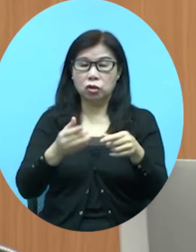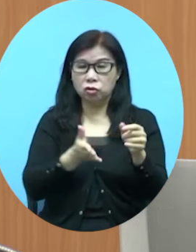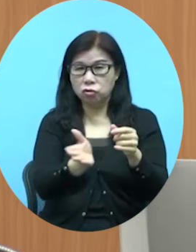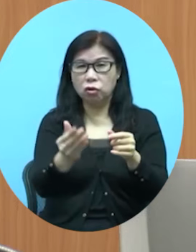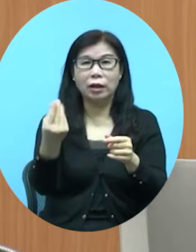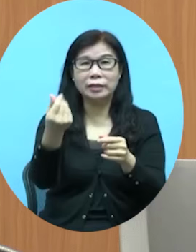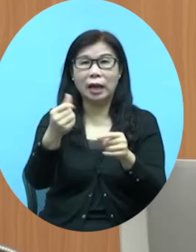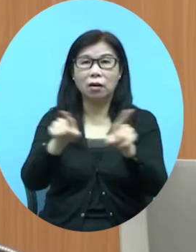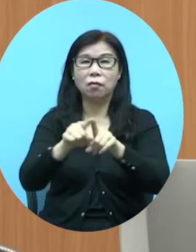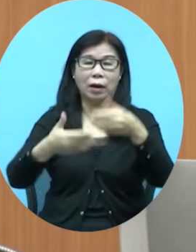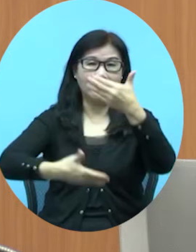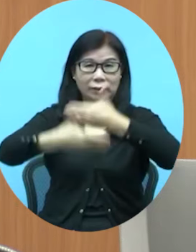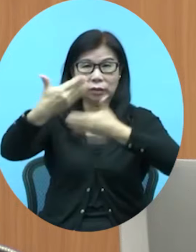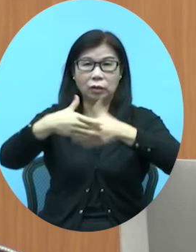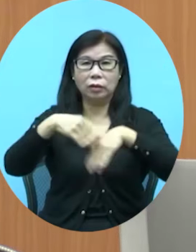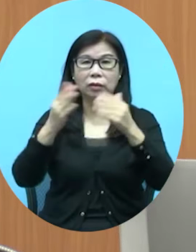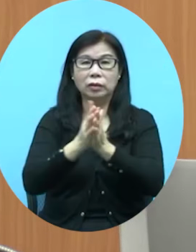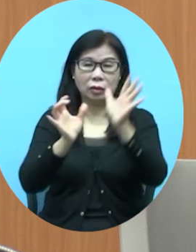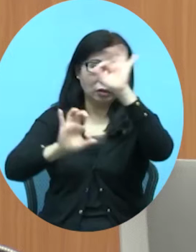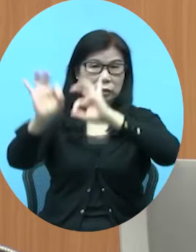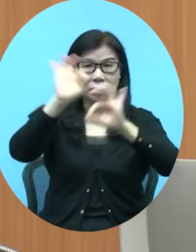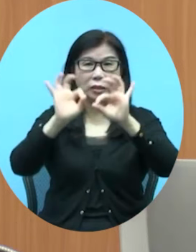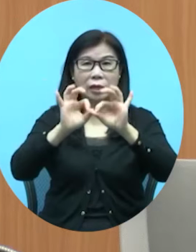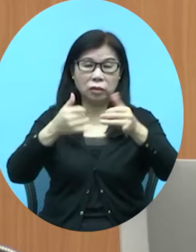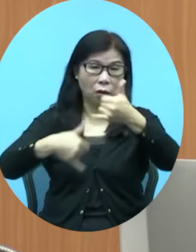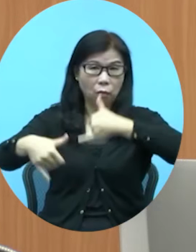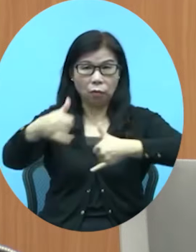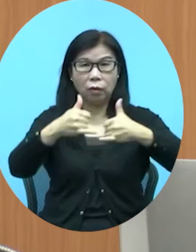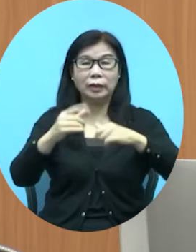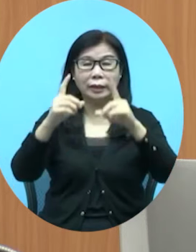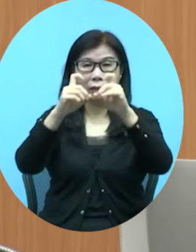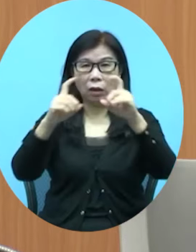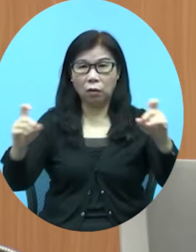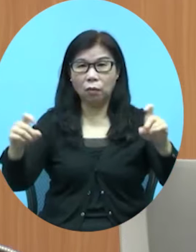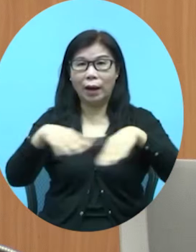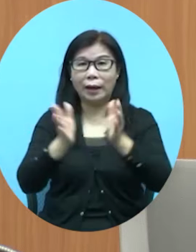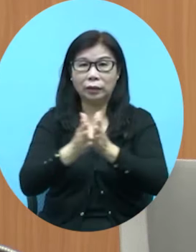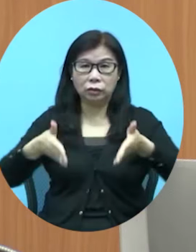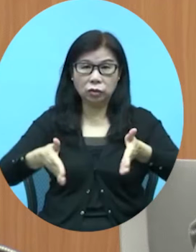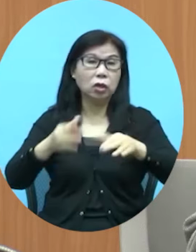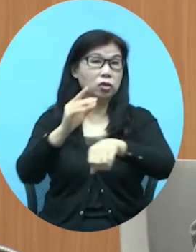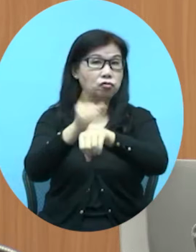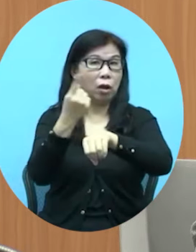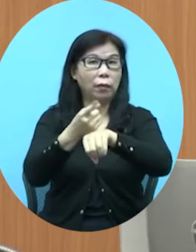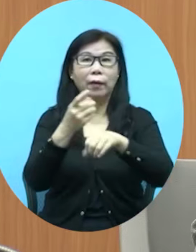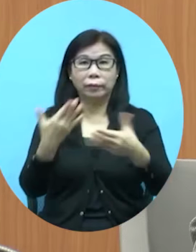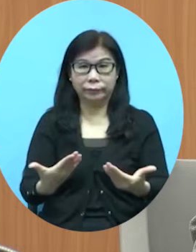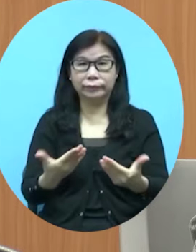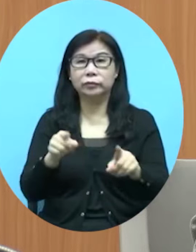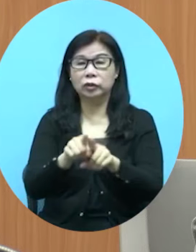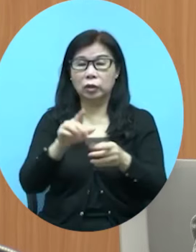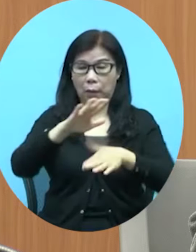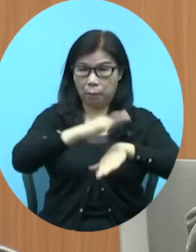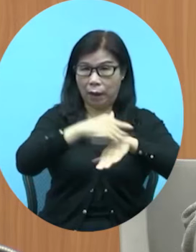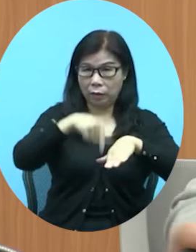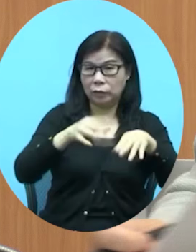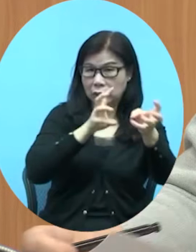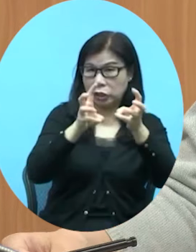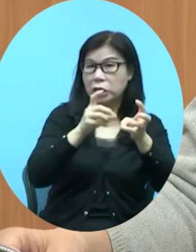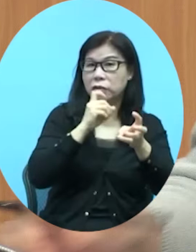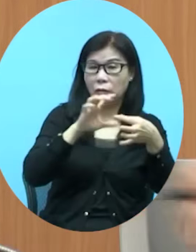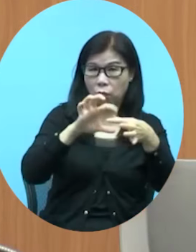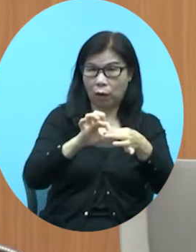通理大廈聲揮宴會廳在九龍灣啟業暫時我們手上的資料就是這些